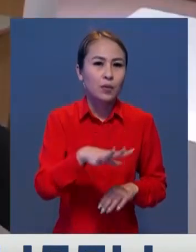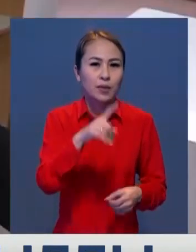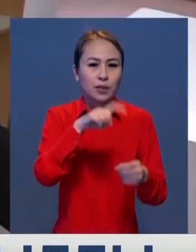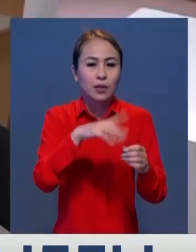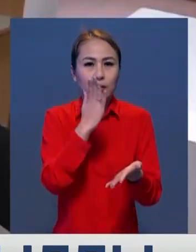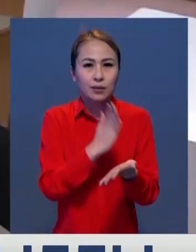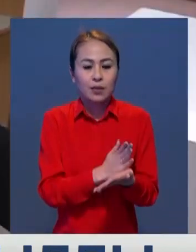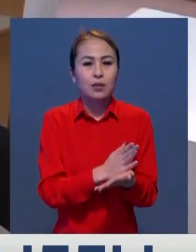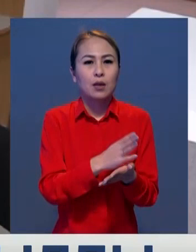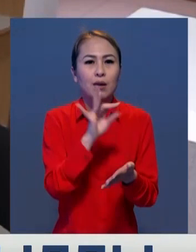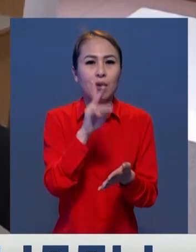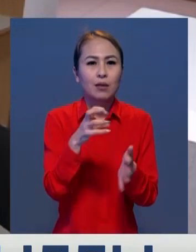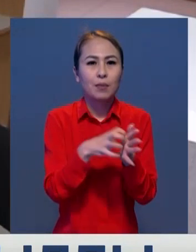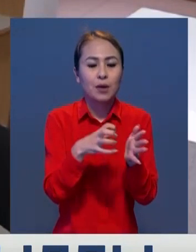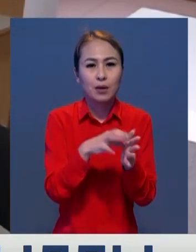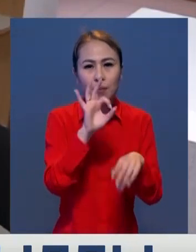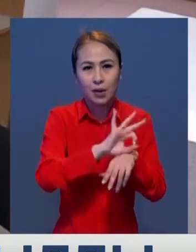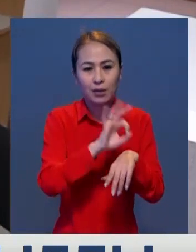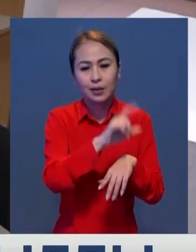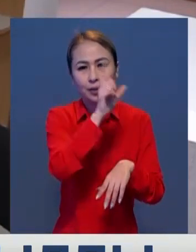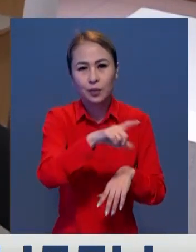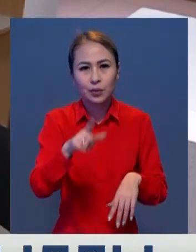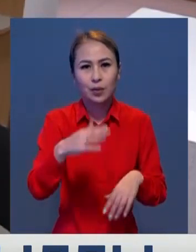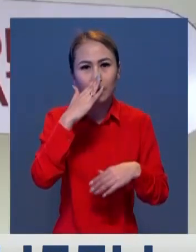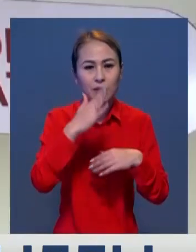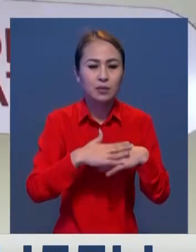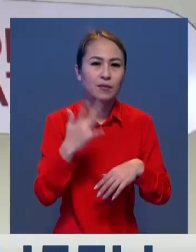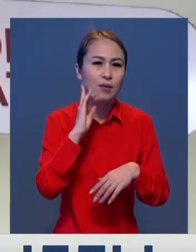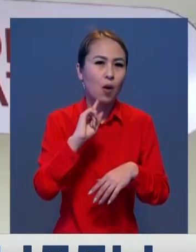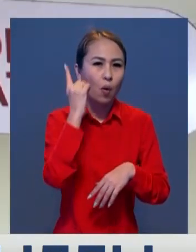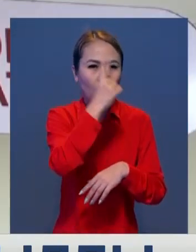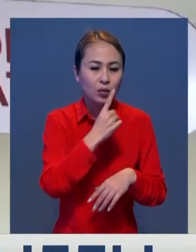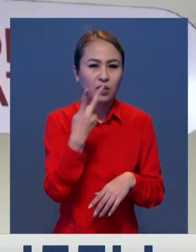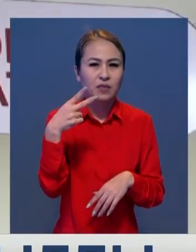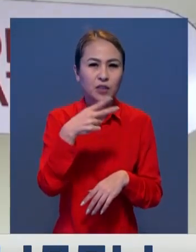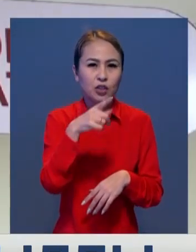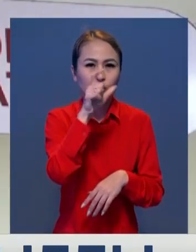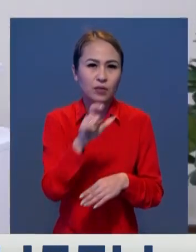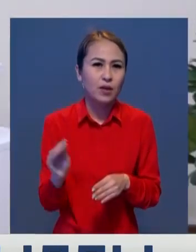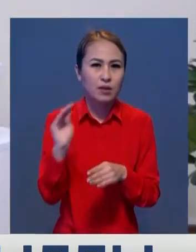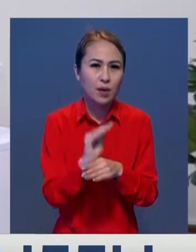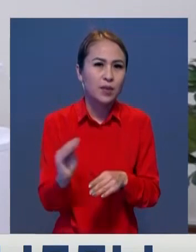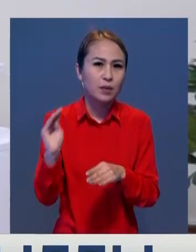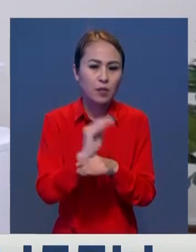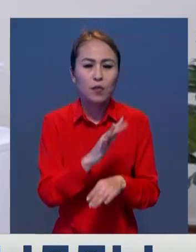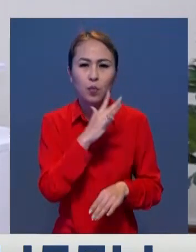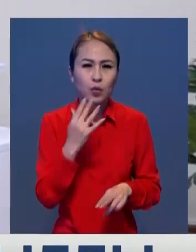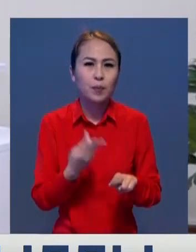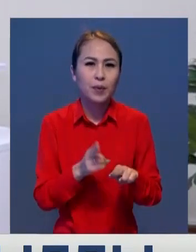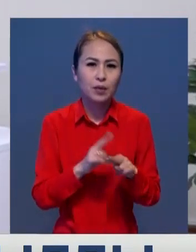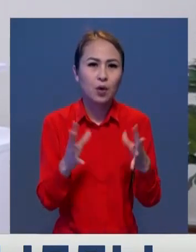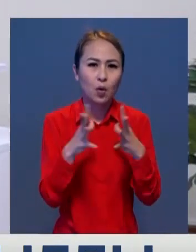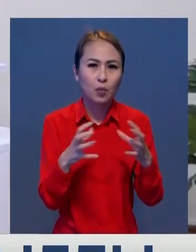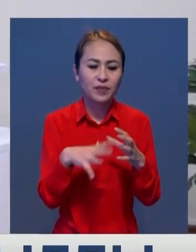есепте тұр. Өкінішке қарай олардың қатарына жыл сайын 2 мың адам қосылады. Мамандардың айтуынша науқастардың мыңнан астамы сәулелі